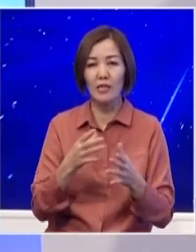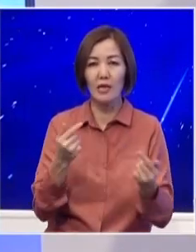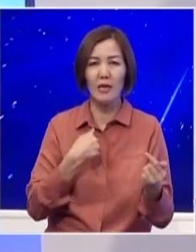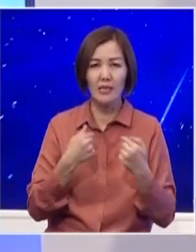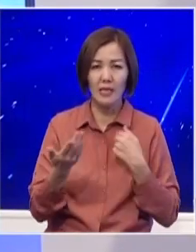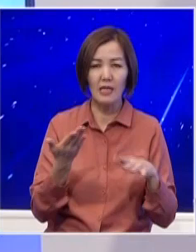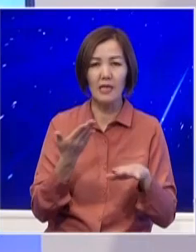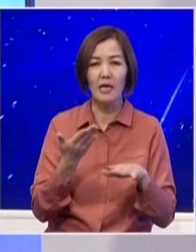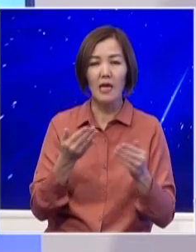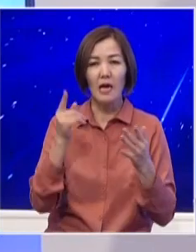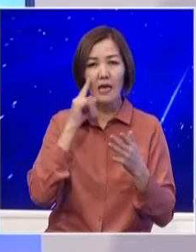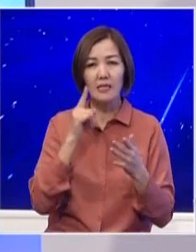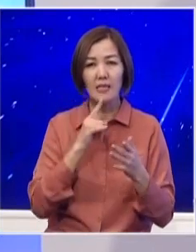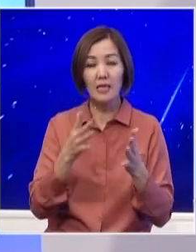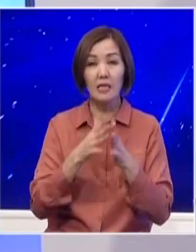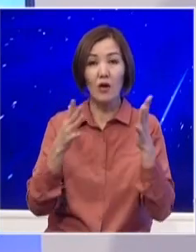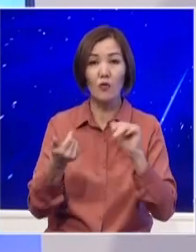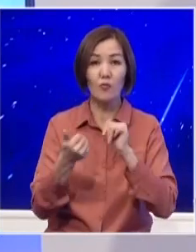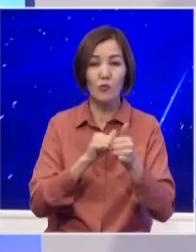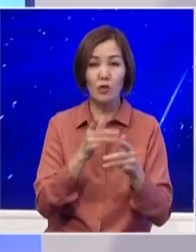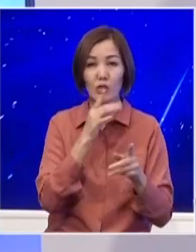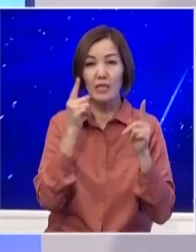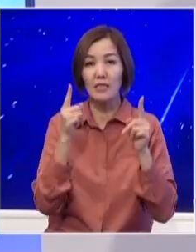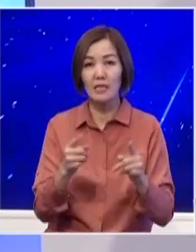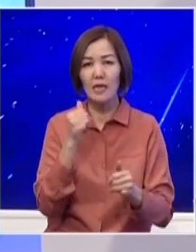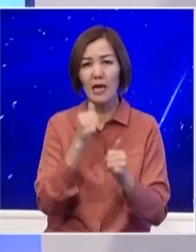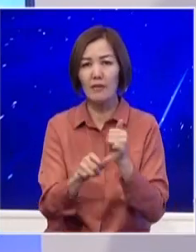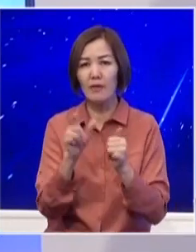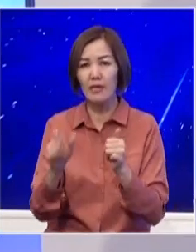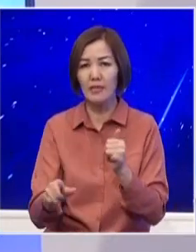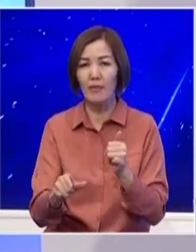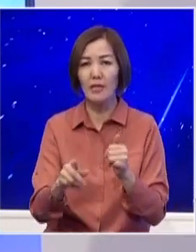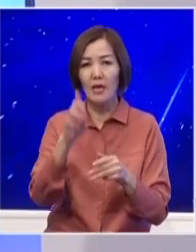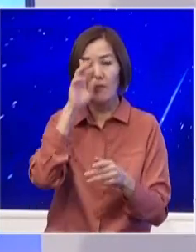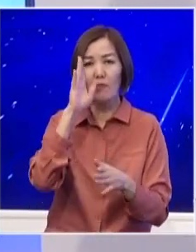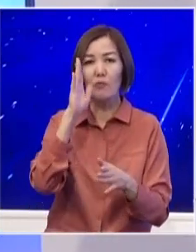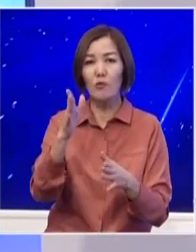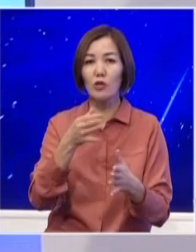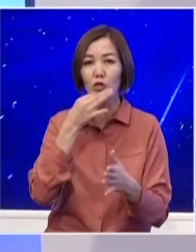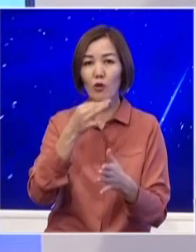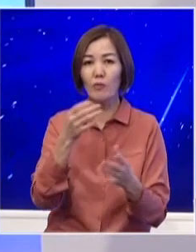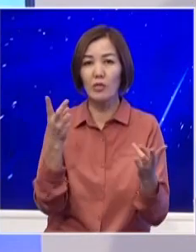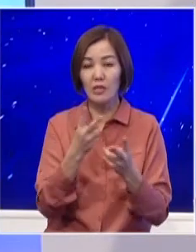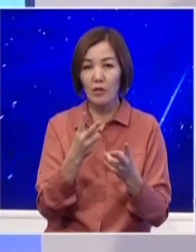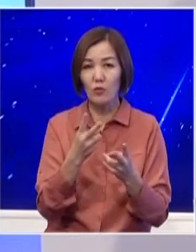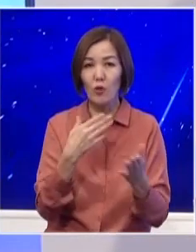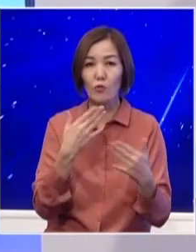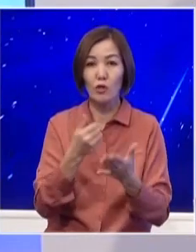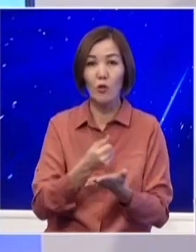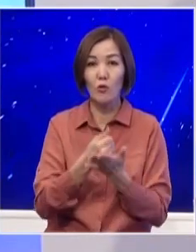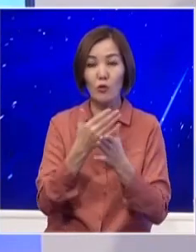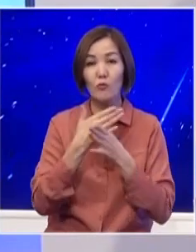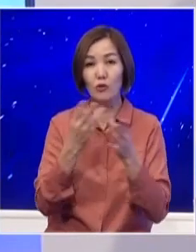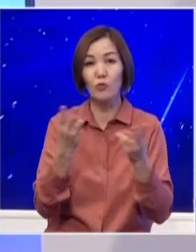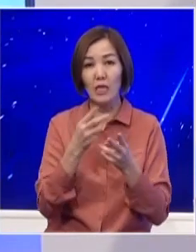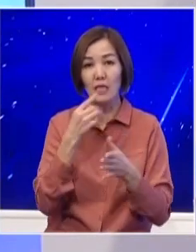және еліміздегі ауқымды өзгерістер кезеңінде әрбір азаматты ел болашағы үшін жауапкершілік танытуға өзара қолдау көрсетуге